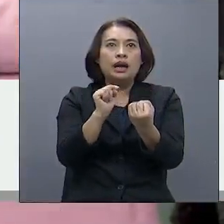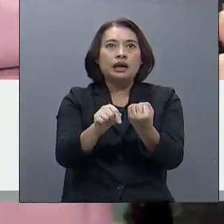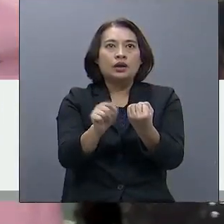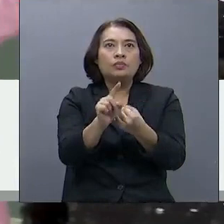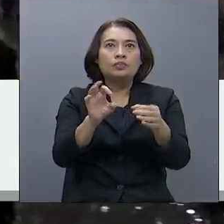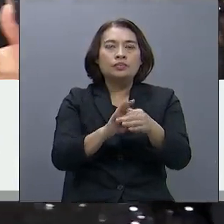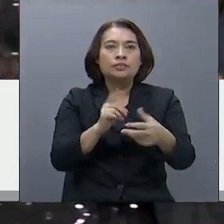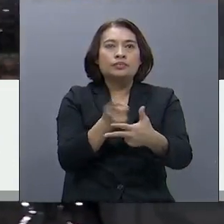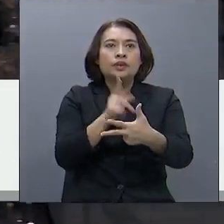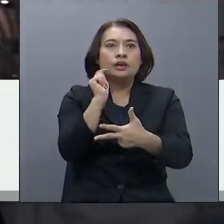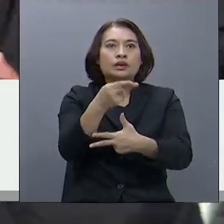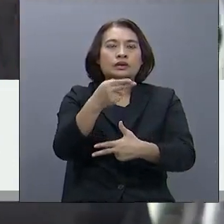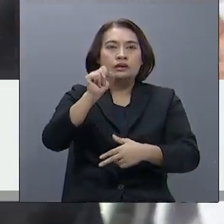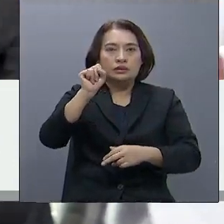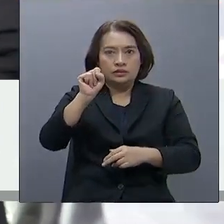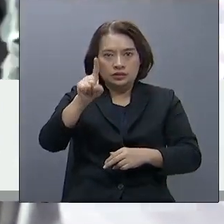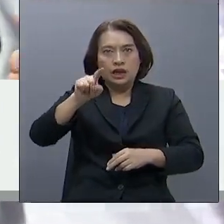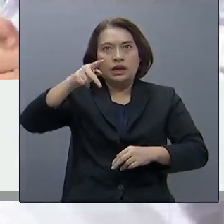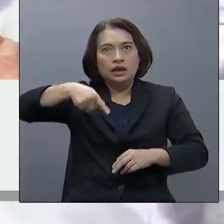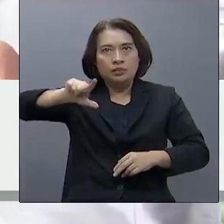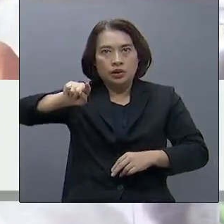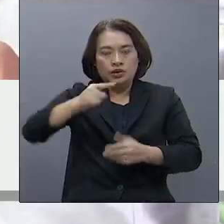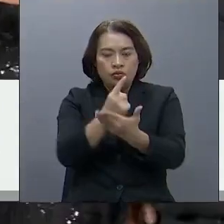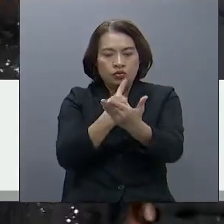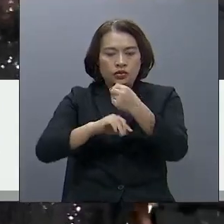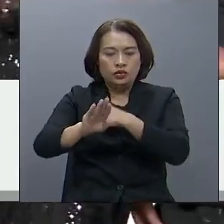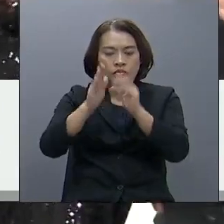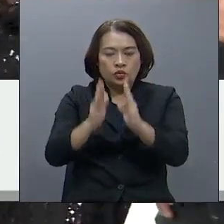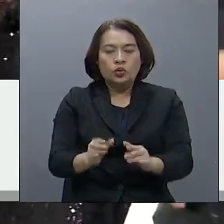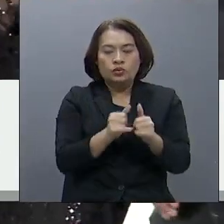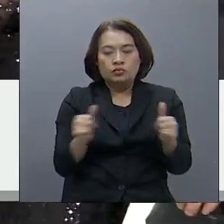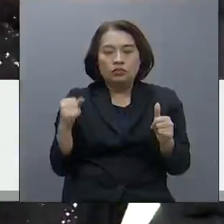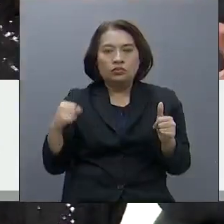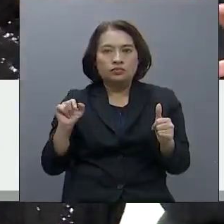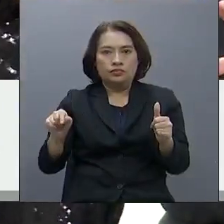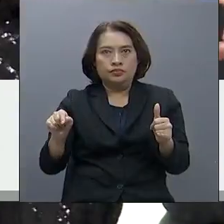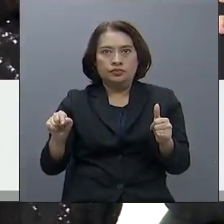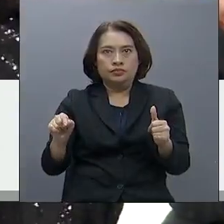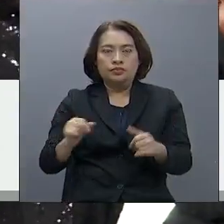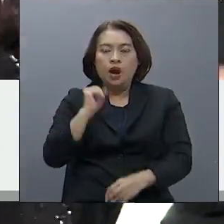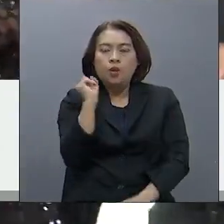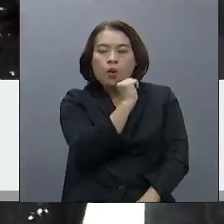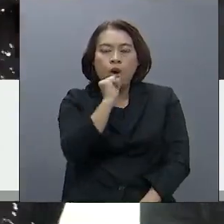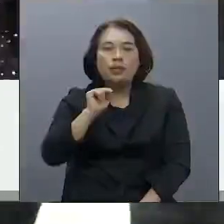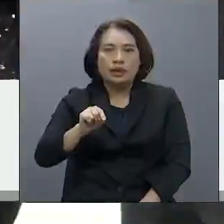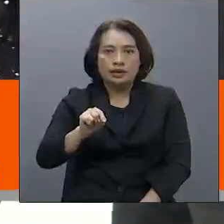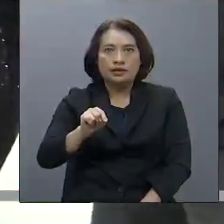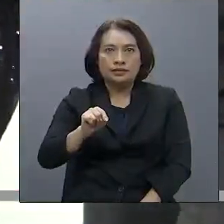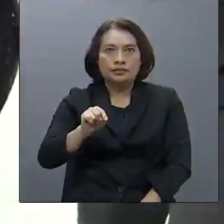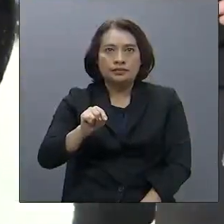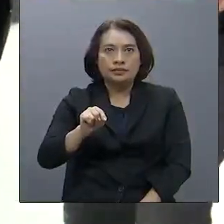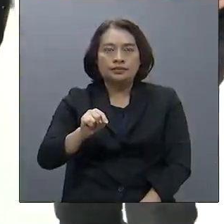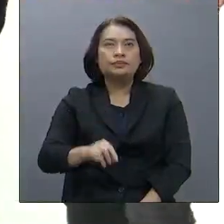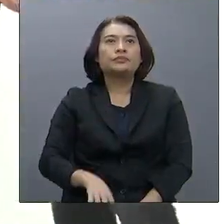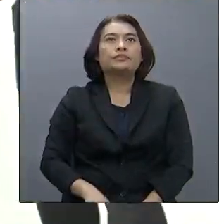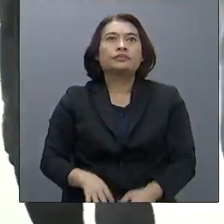พลหิมพานต์ชวนศิลปินตัวแทนสมาคมร่วม10ชีวิตมาเยือนสารพันลั่นทุ่งบางเขนเปิดฟลอร์เพลงใหม่และแกะกล่อง